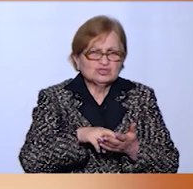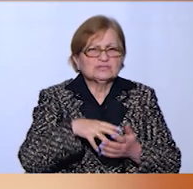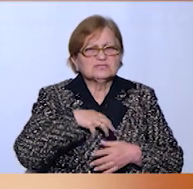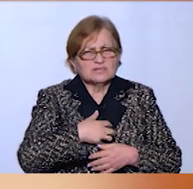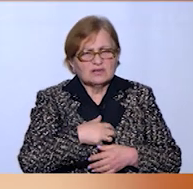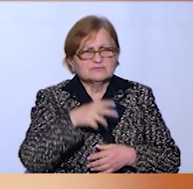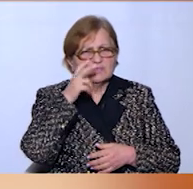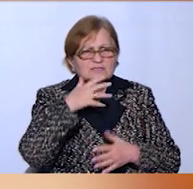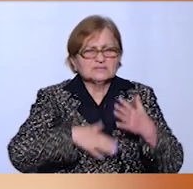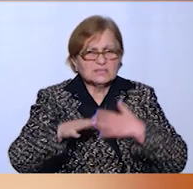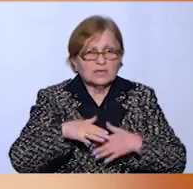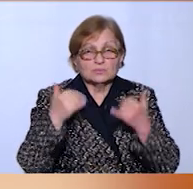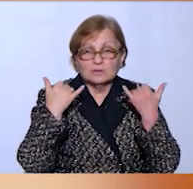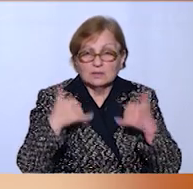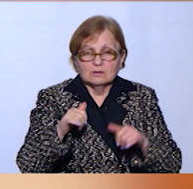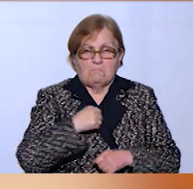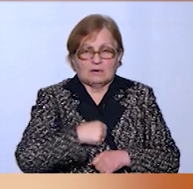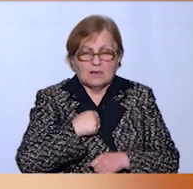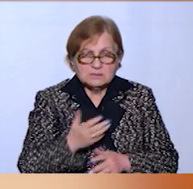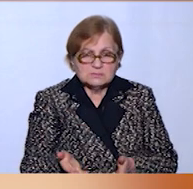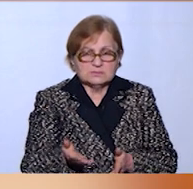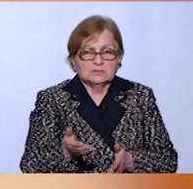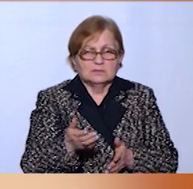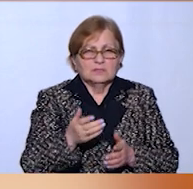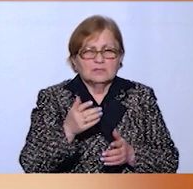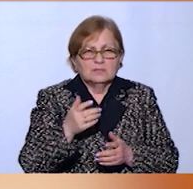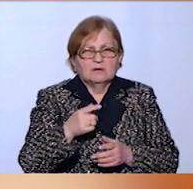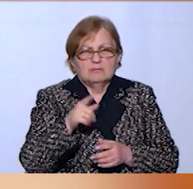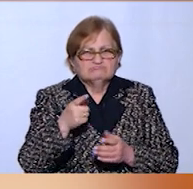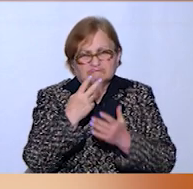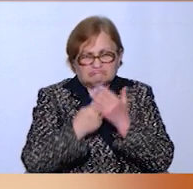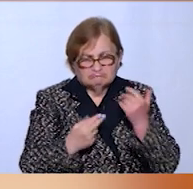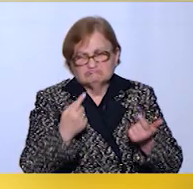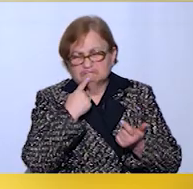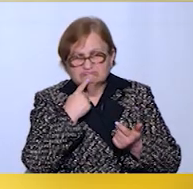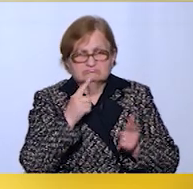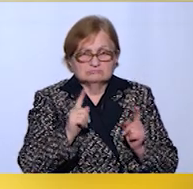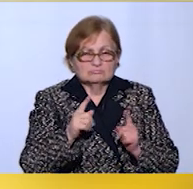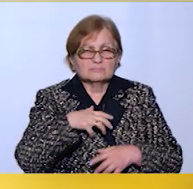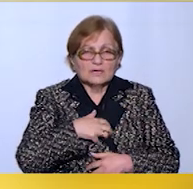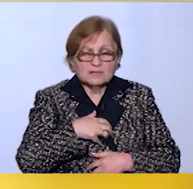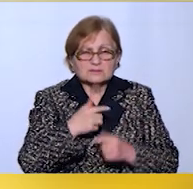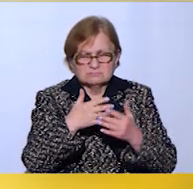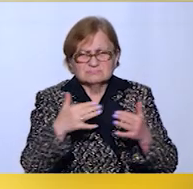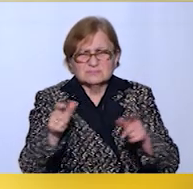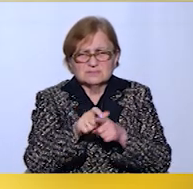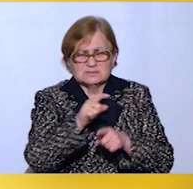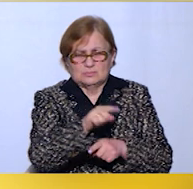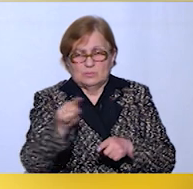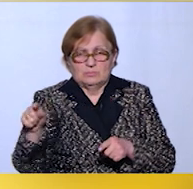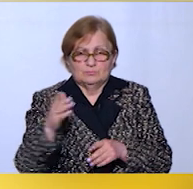დაასახელონ თუ არიციან რა შეიძლება ეს სახე გამოხატავდეს, ავუხსნათ და ვასწავლოთ ესა თუ ის სიტყვები და შემდეგ თხოვოთ